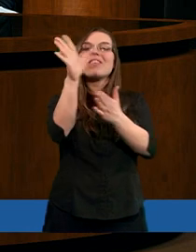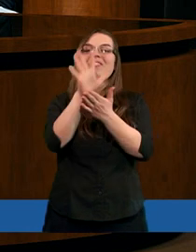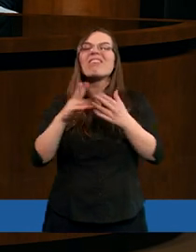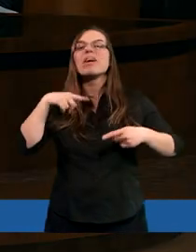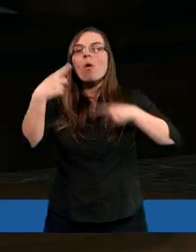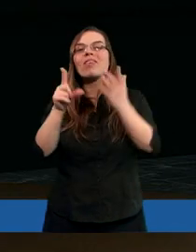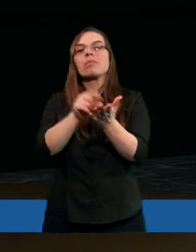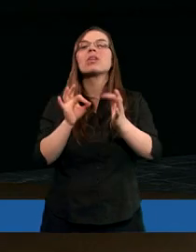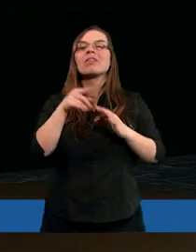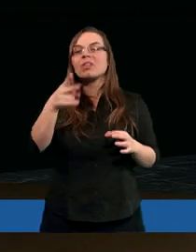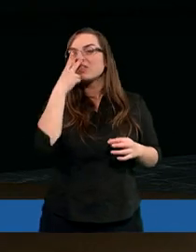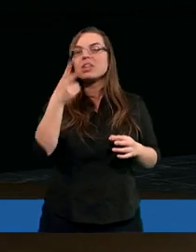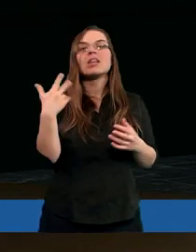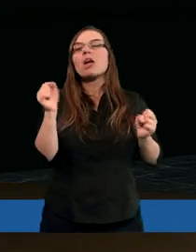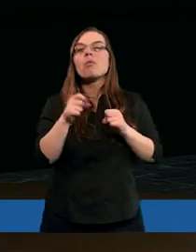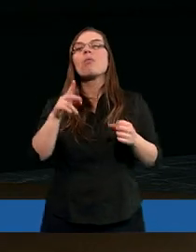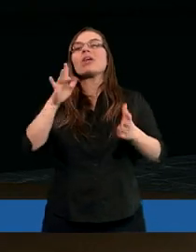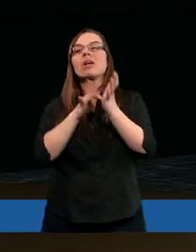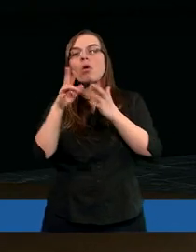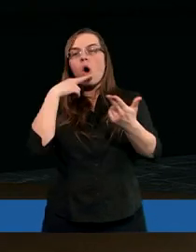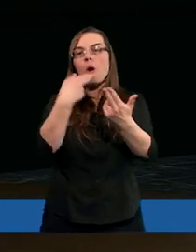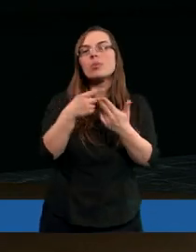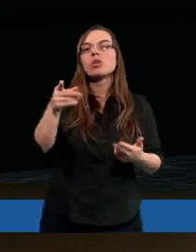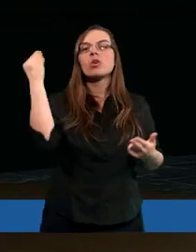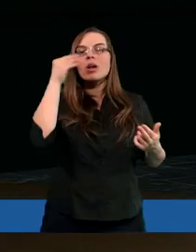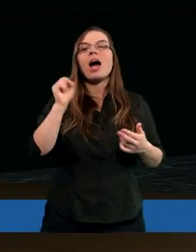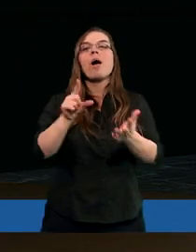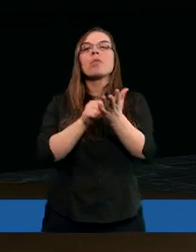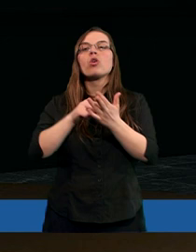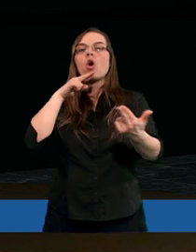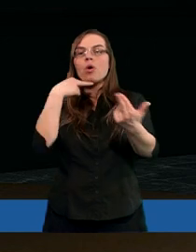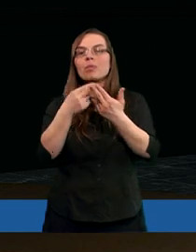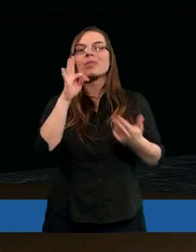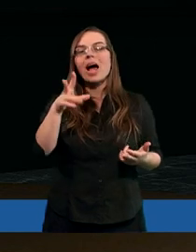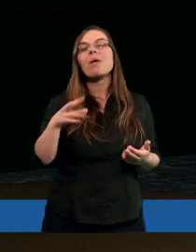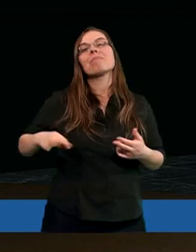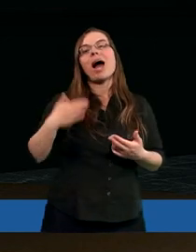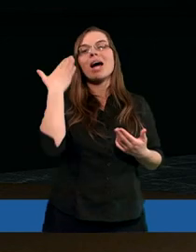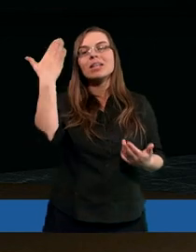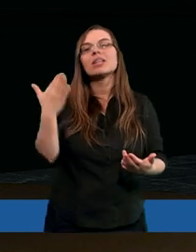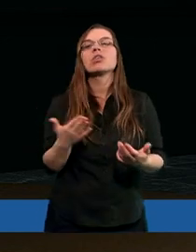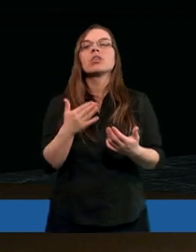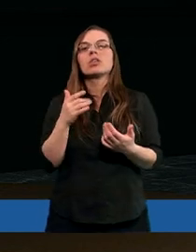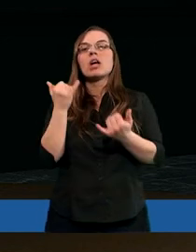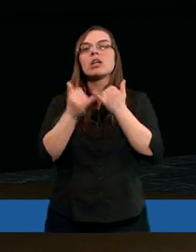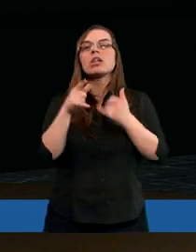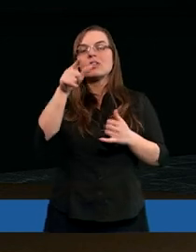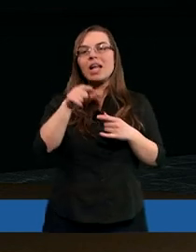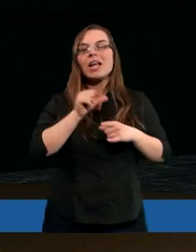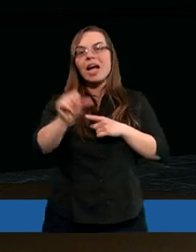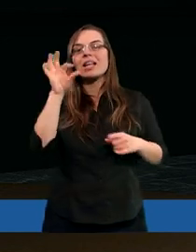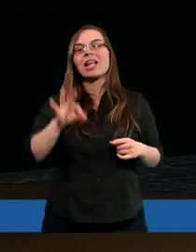w momencie, kiedy on widzi, nie bójcie się, Pan Jezus odpowiada, w 28 wierszu, a Piotr odpowiadając mu, rzekł, Panie, jeśli to Ty